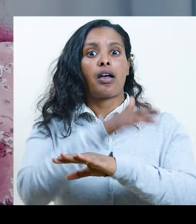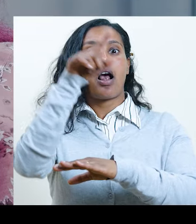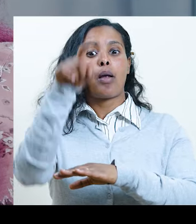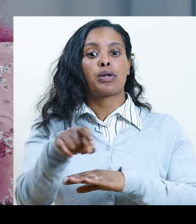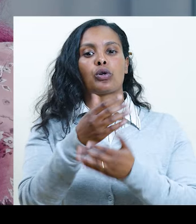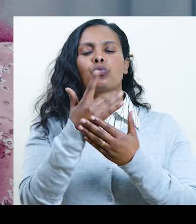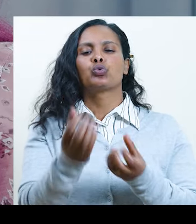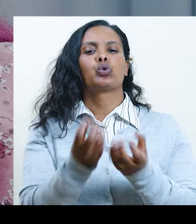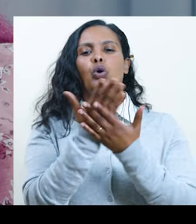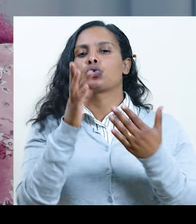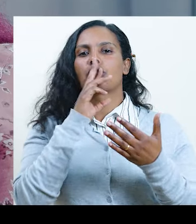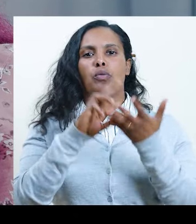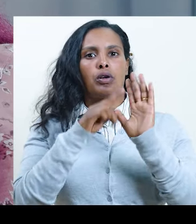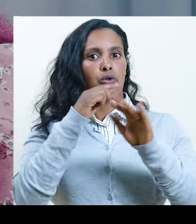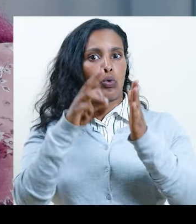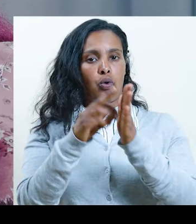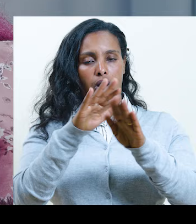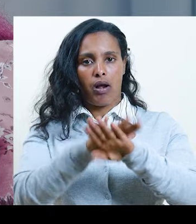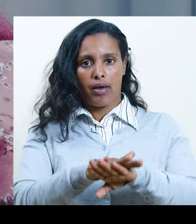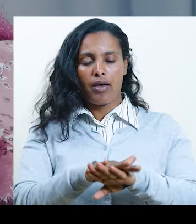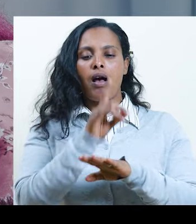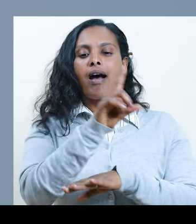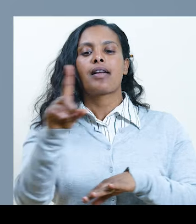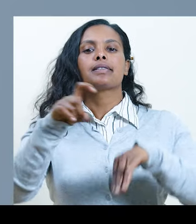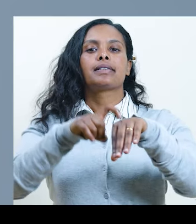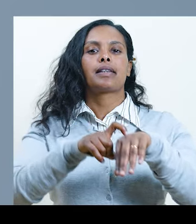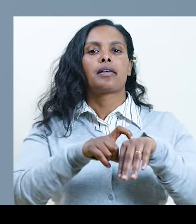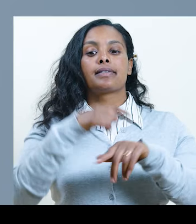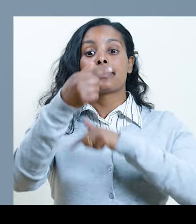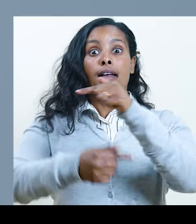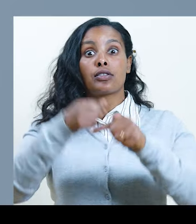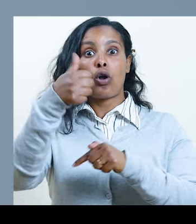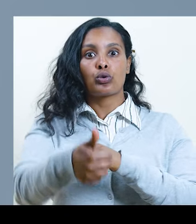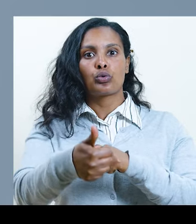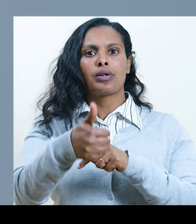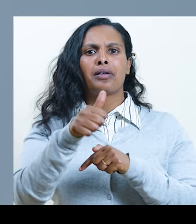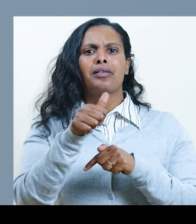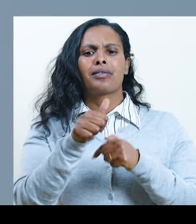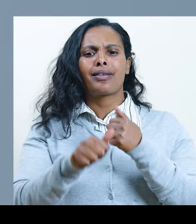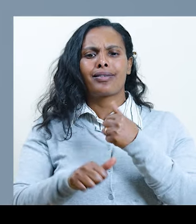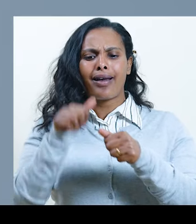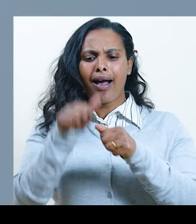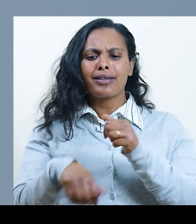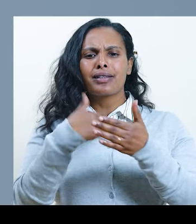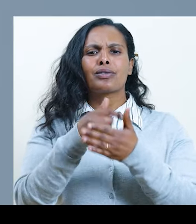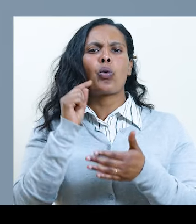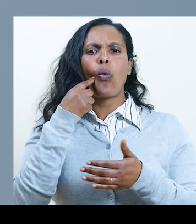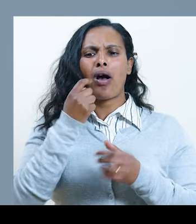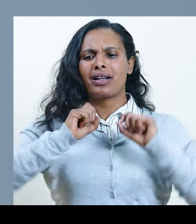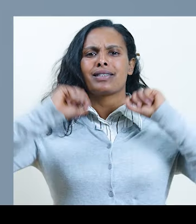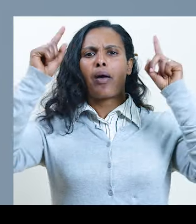ማስተካከያ ያለባቸው ነገሮች ብዙ ነገሮች አሉ። አንዳንድ ጊዜ ስትሄጂ ጥቃት እንደደረሰብሽም